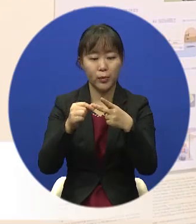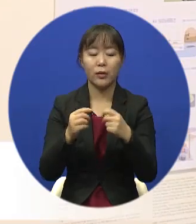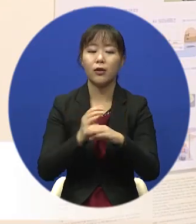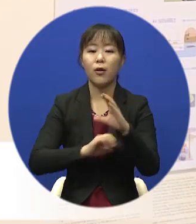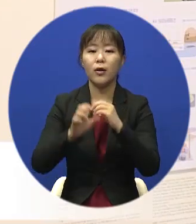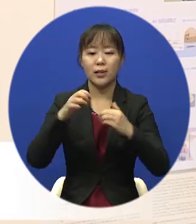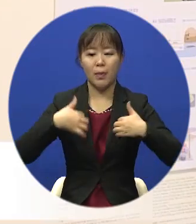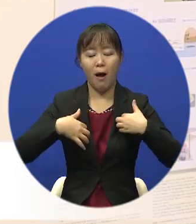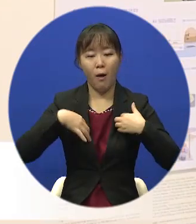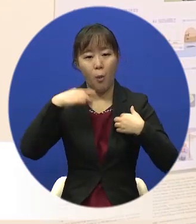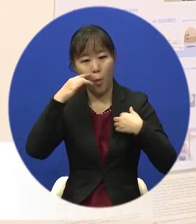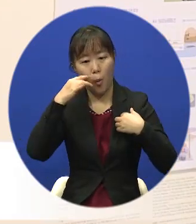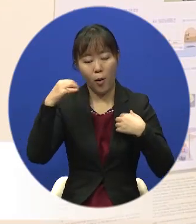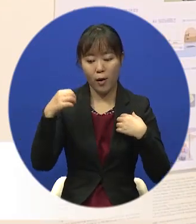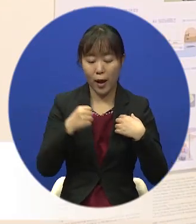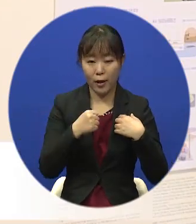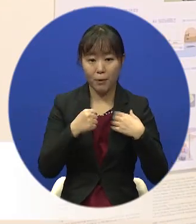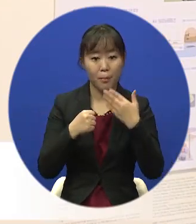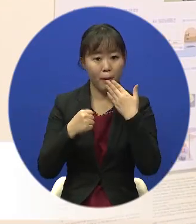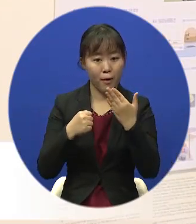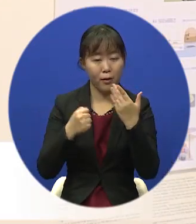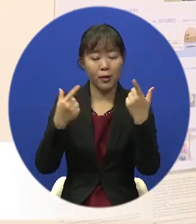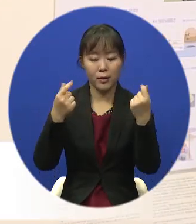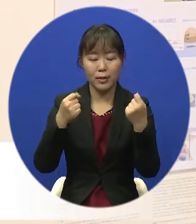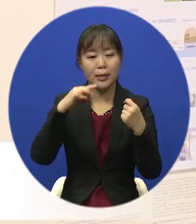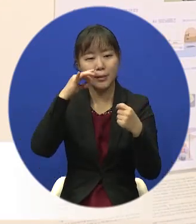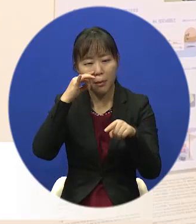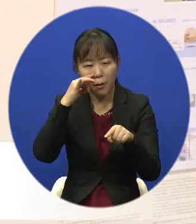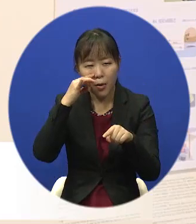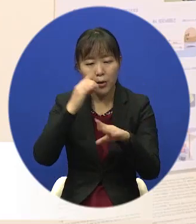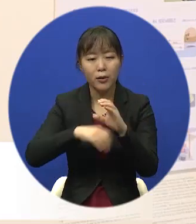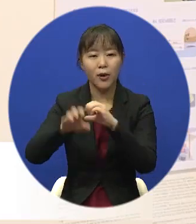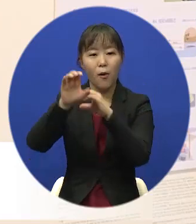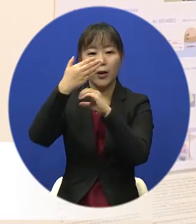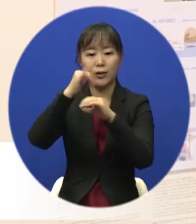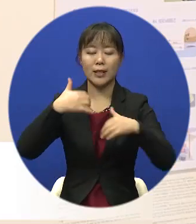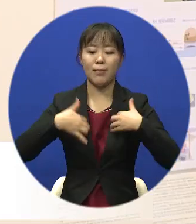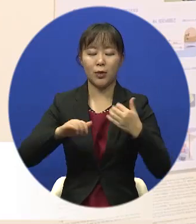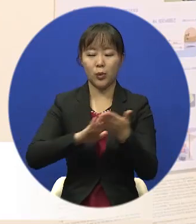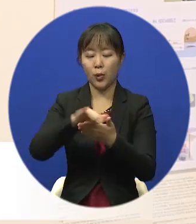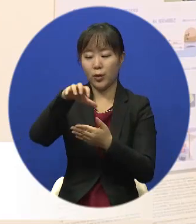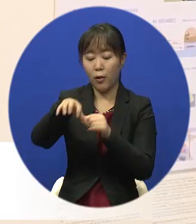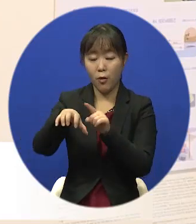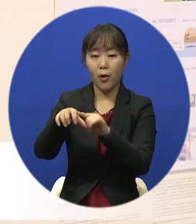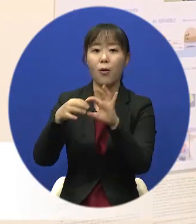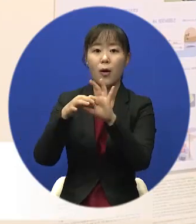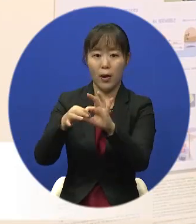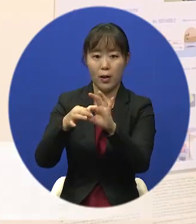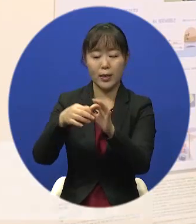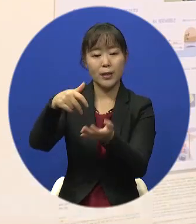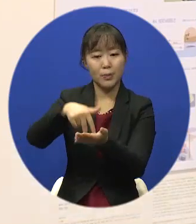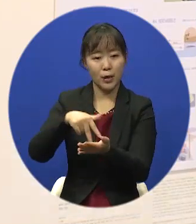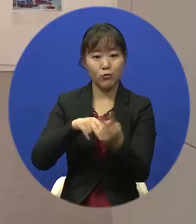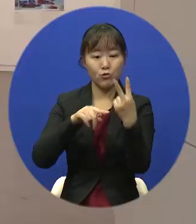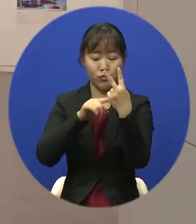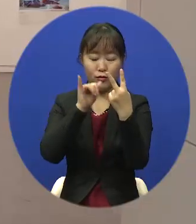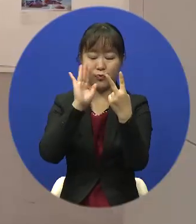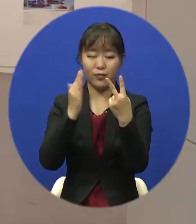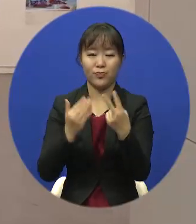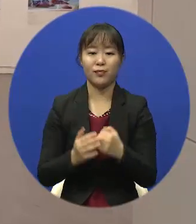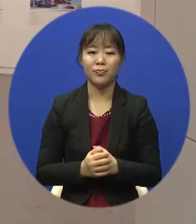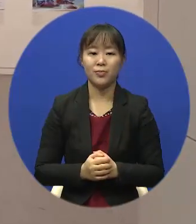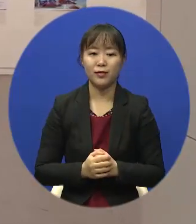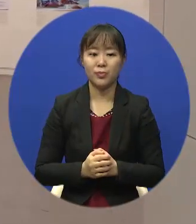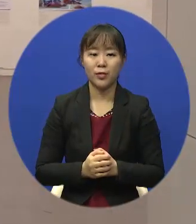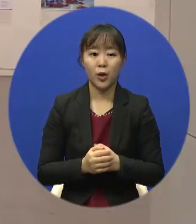더 재미있고 흥미로울 수 있다. 그런 흥미도를 높일 수 있는 재미있는 놀이터에 대한 그런 관점 두 가지로